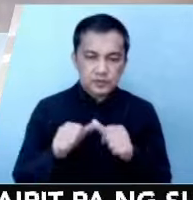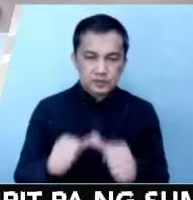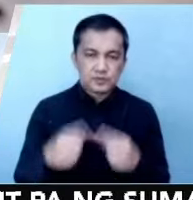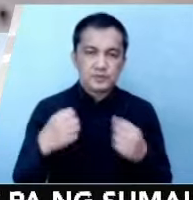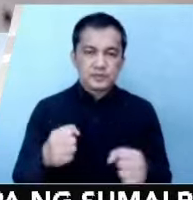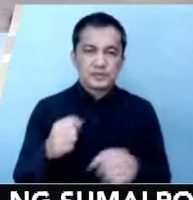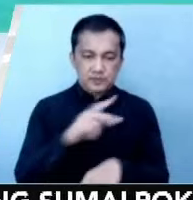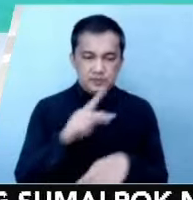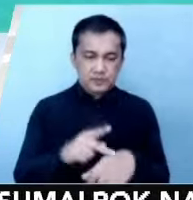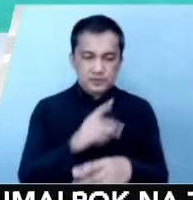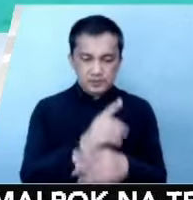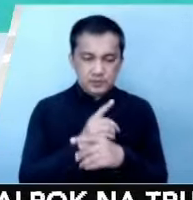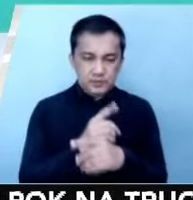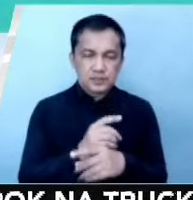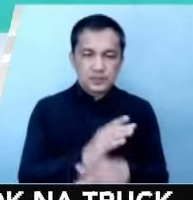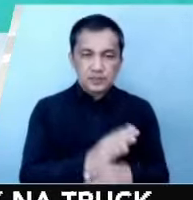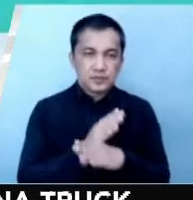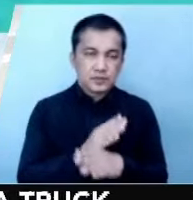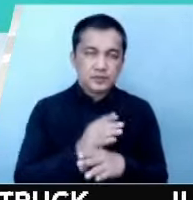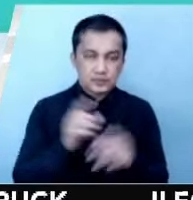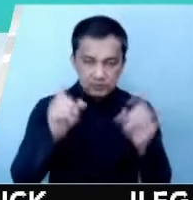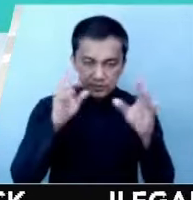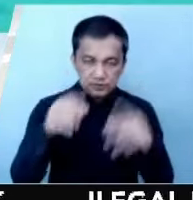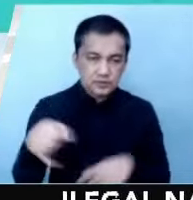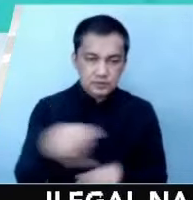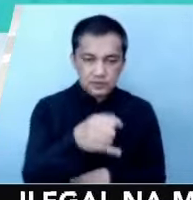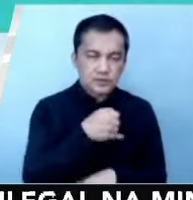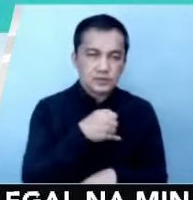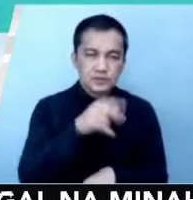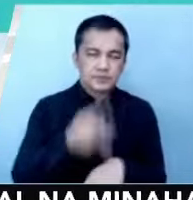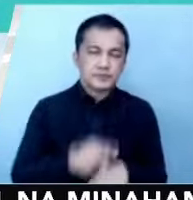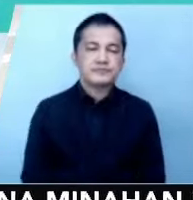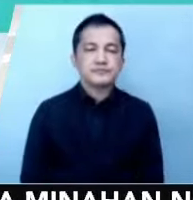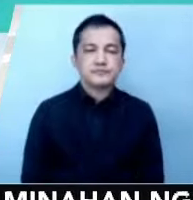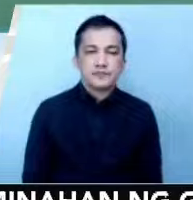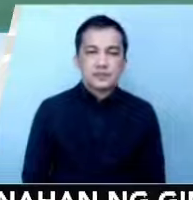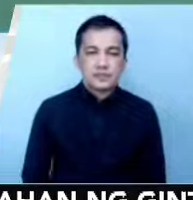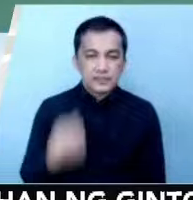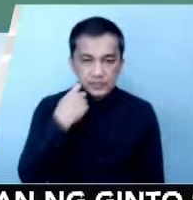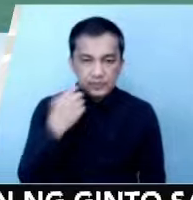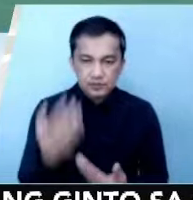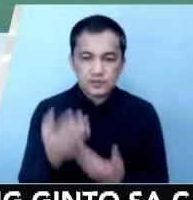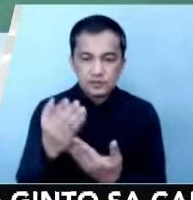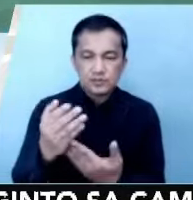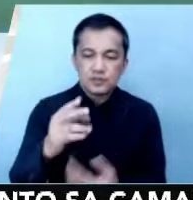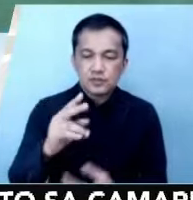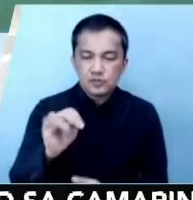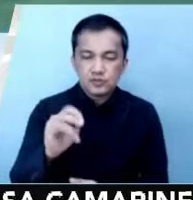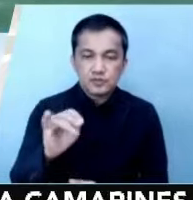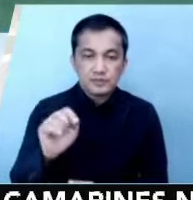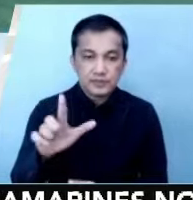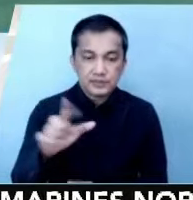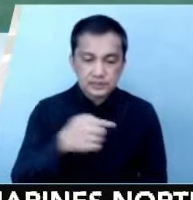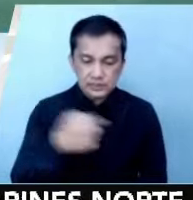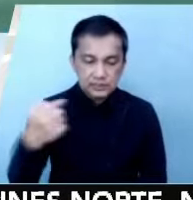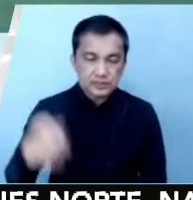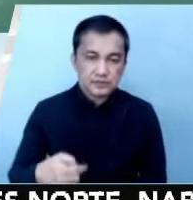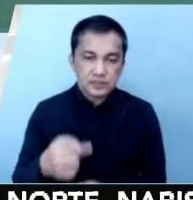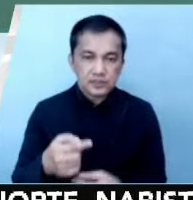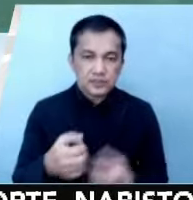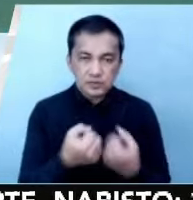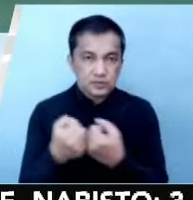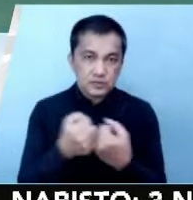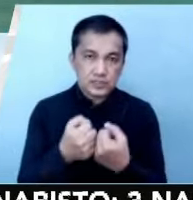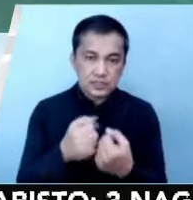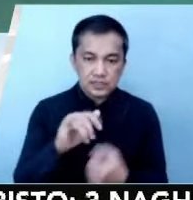para masawata ang banta sa teritoryo ng bansa. Kamakailan naghain ang Pilipinas ng note verbal sa China matapos ang tensyon sa Ayungin Shoal